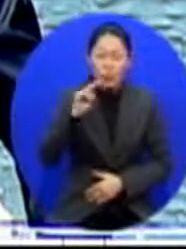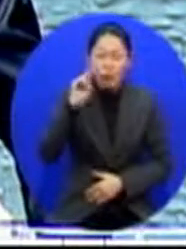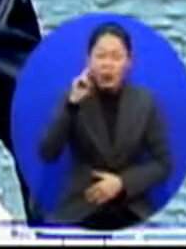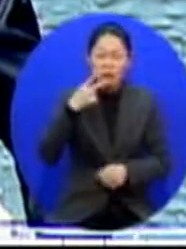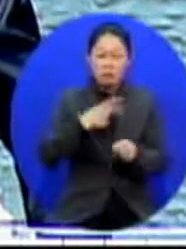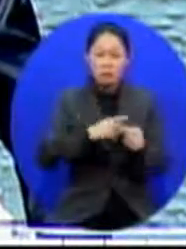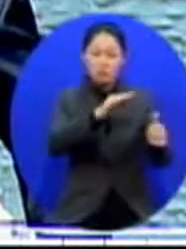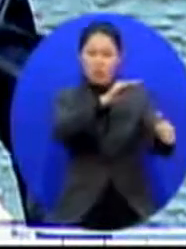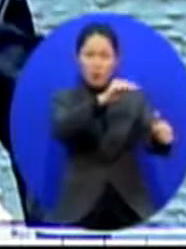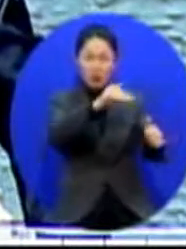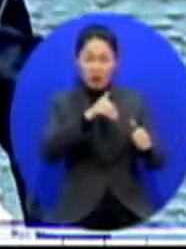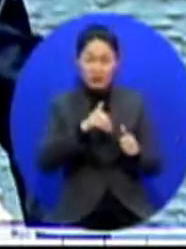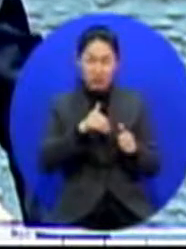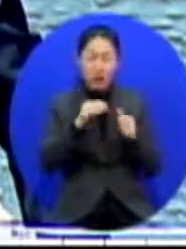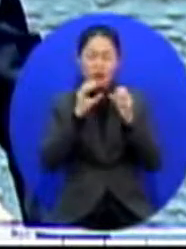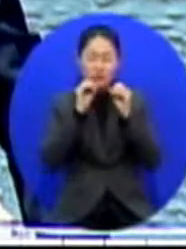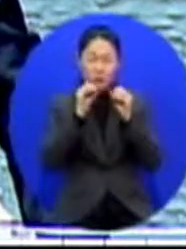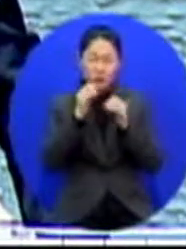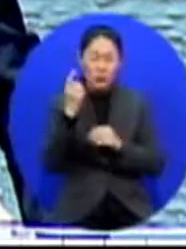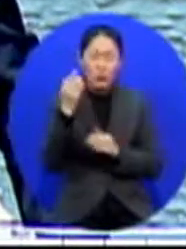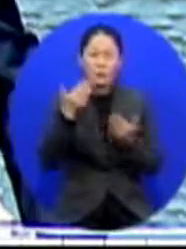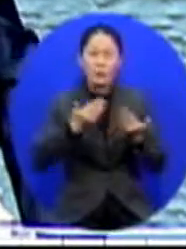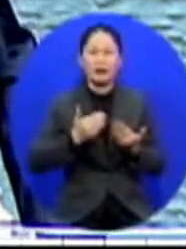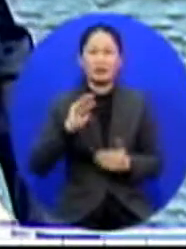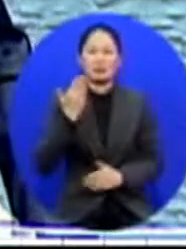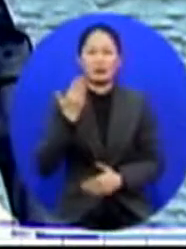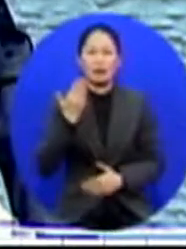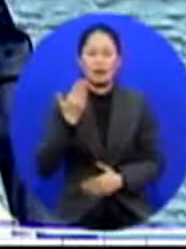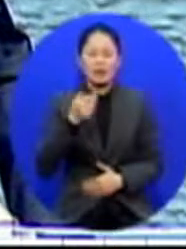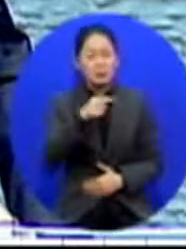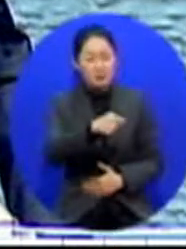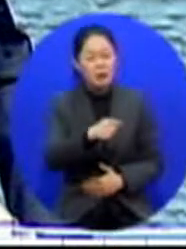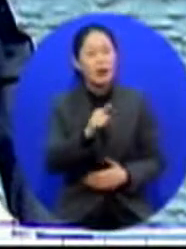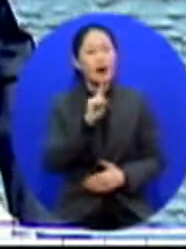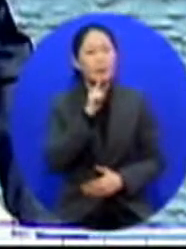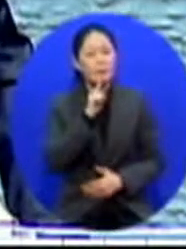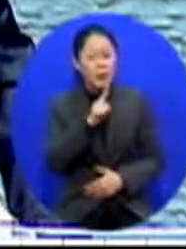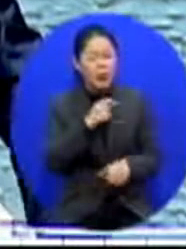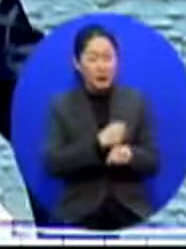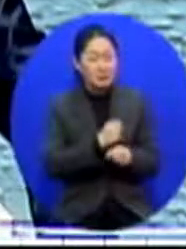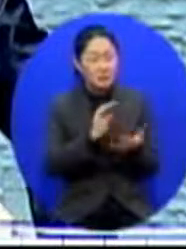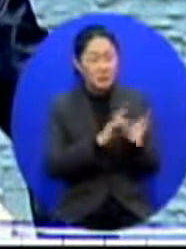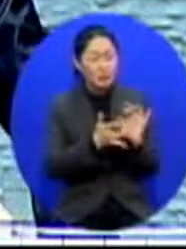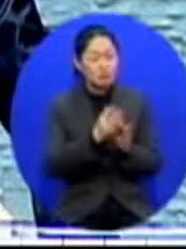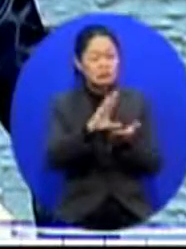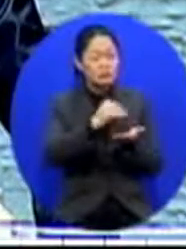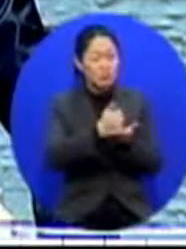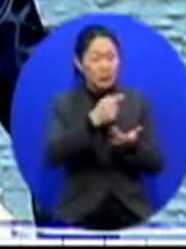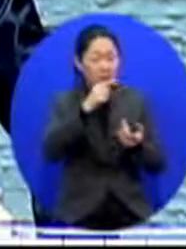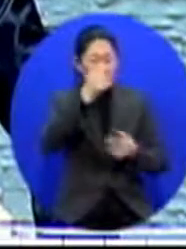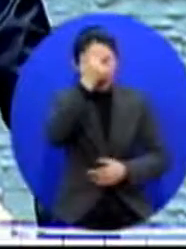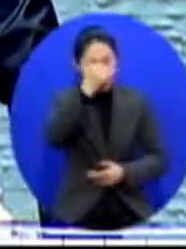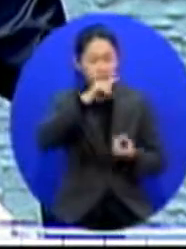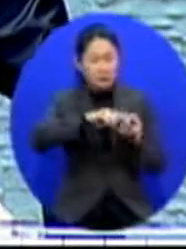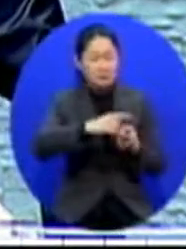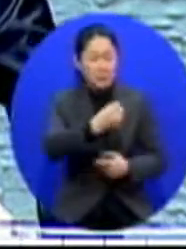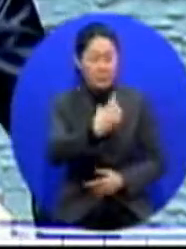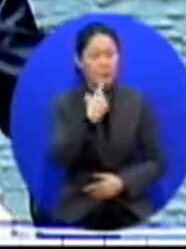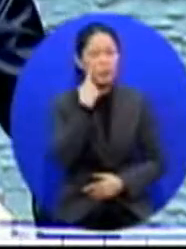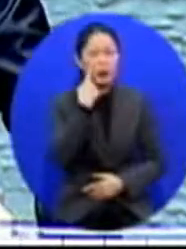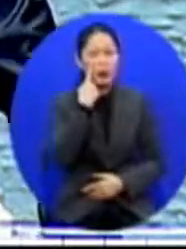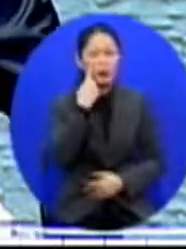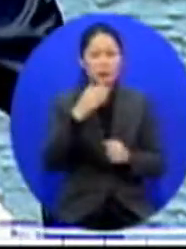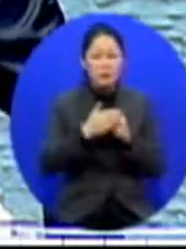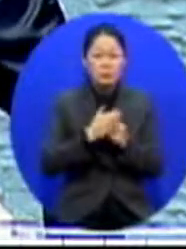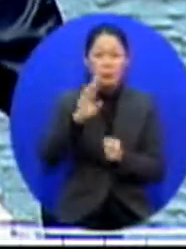불러다가 전도를 받아요 내가 말하는 예수 그리스도의 더 에 대해서 한번 이야기 해 보라 해서 사도